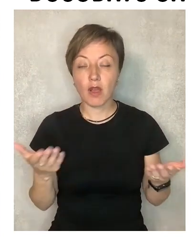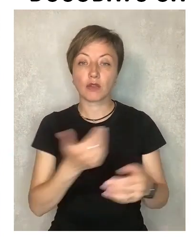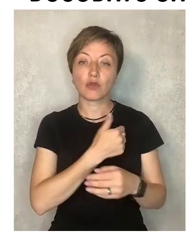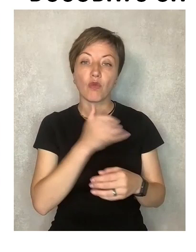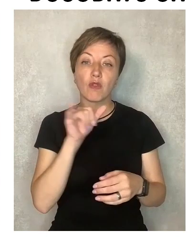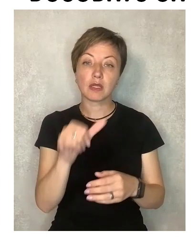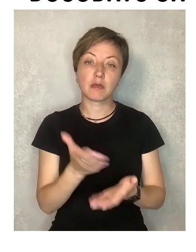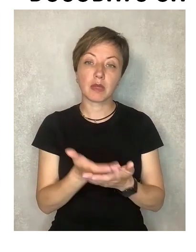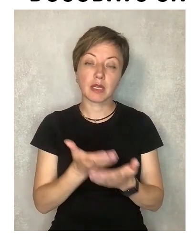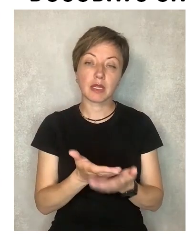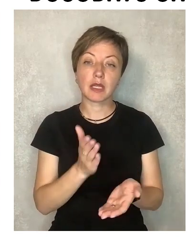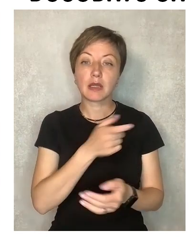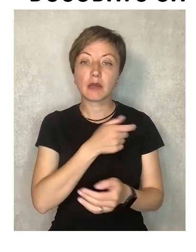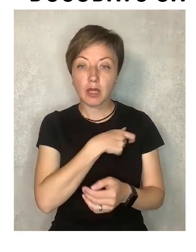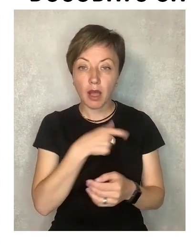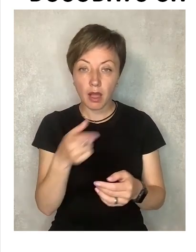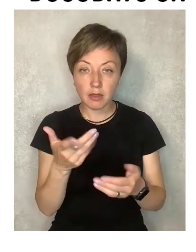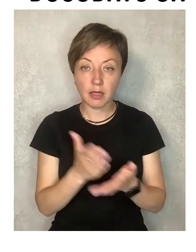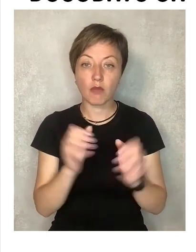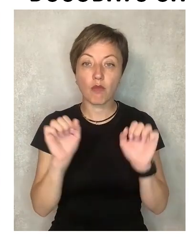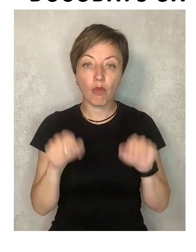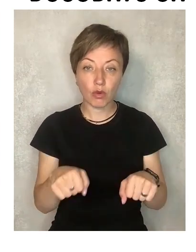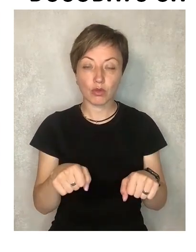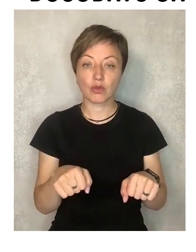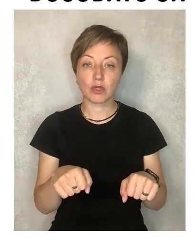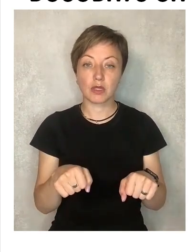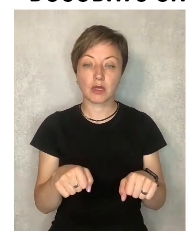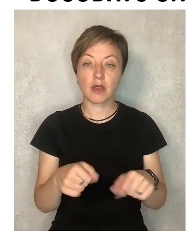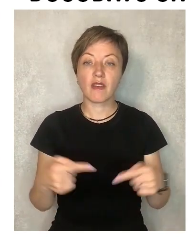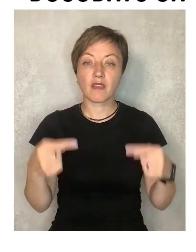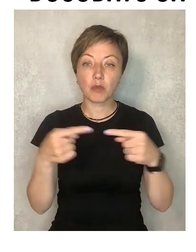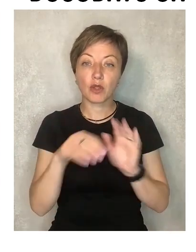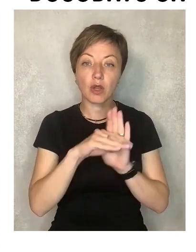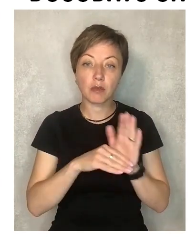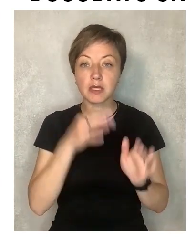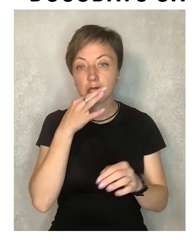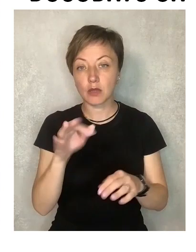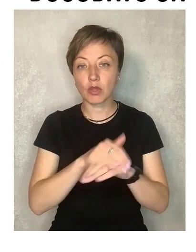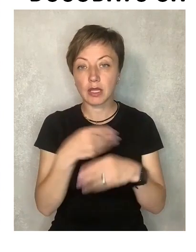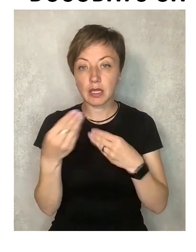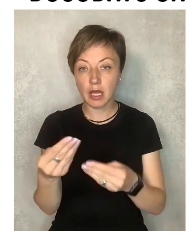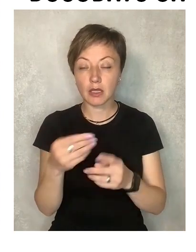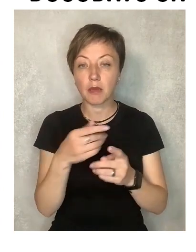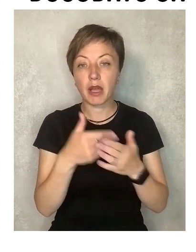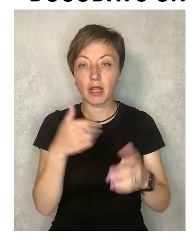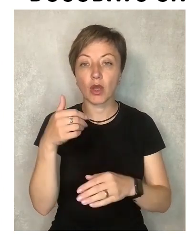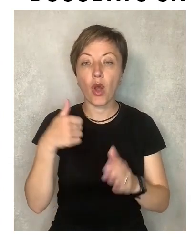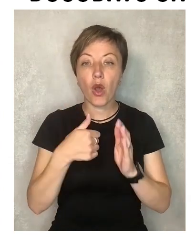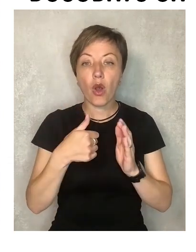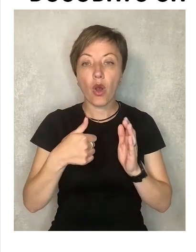є якісь депутати, як сказали, які можуть відповідно до регламенту сказати, будь ласка, надайте перед голосуванням слово,